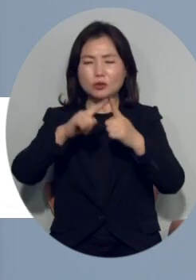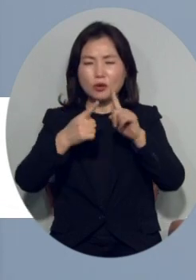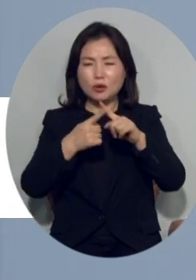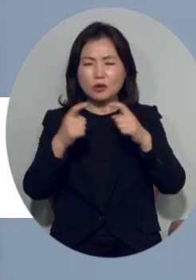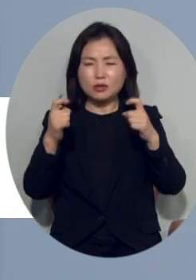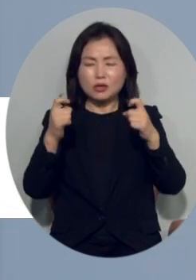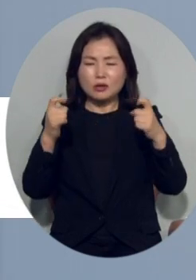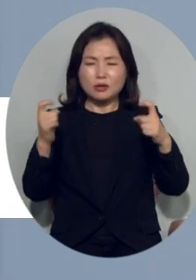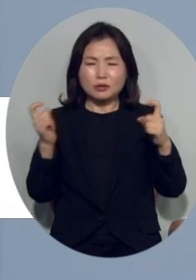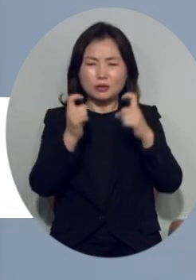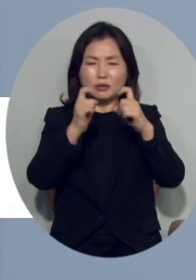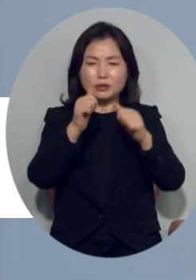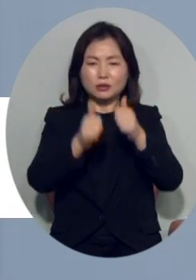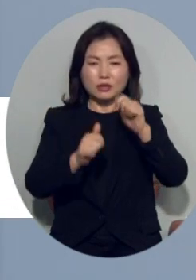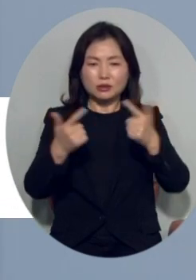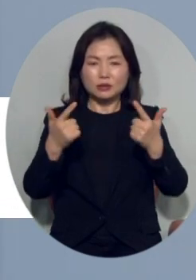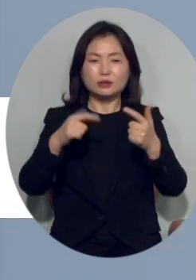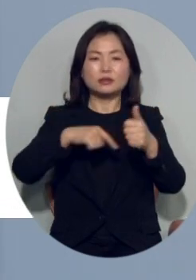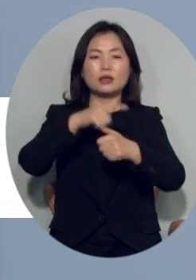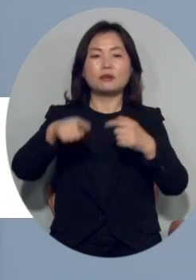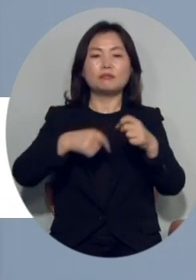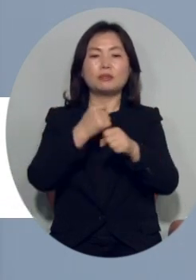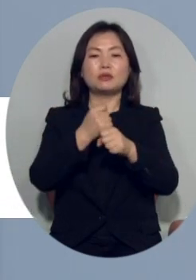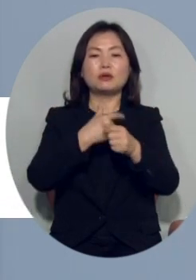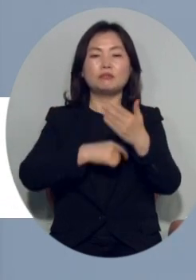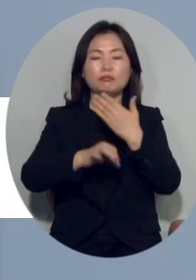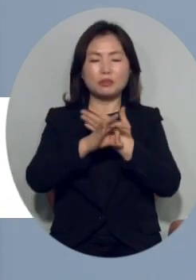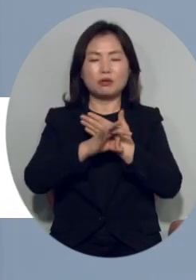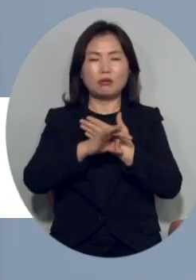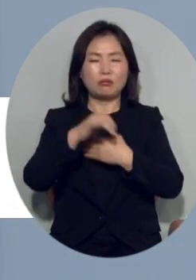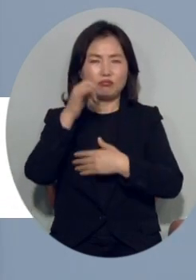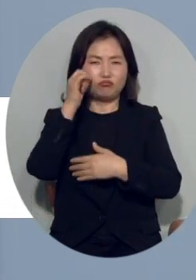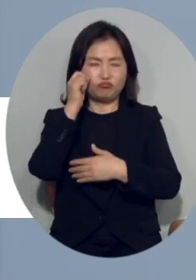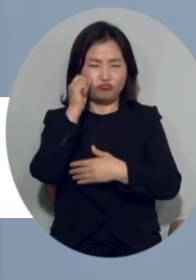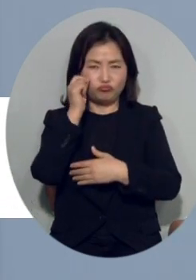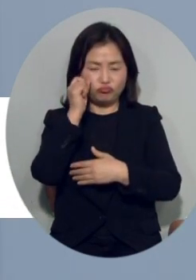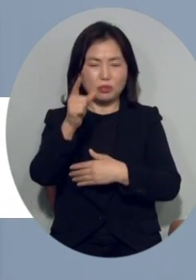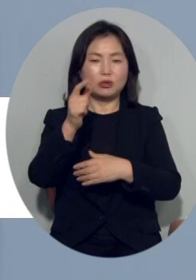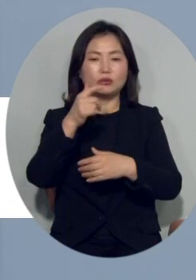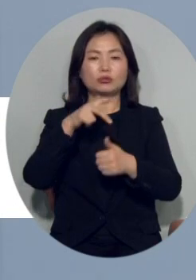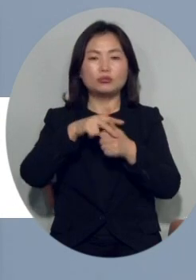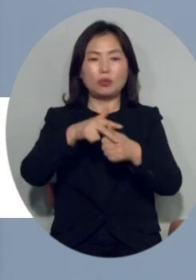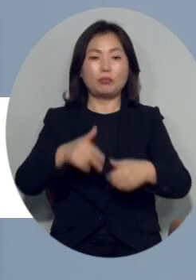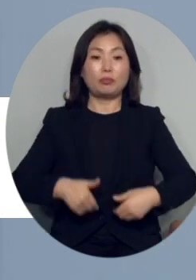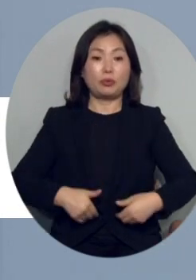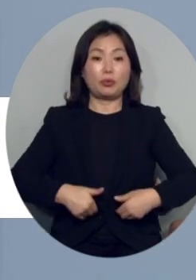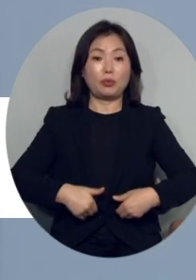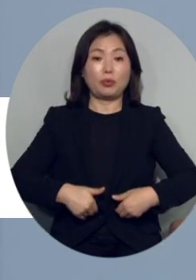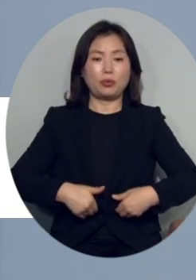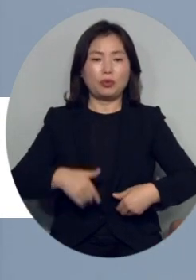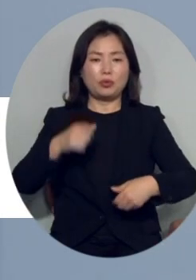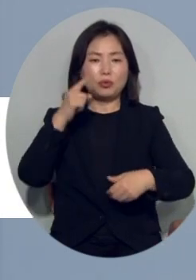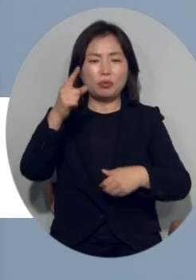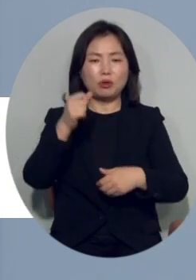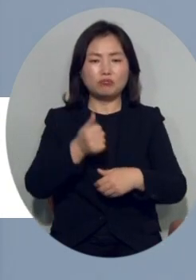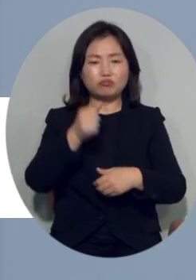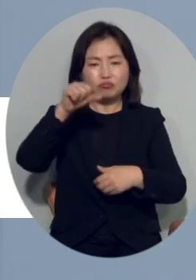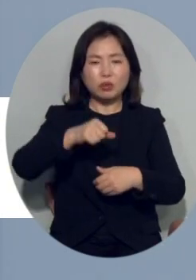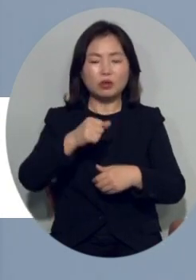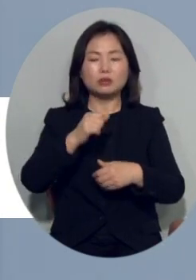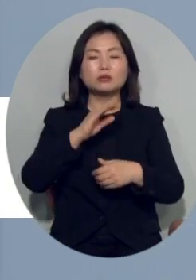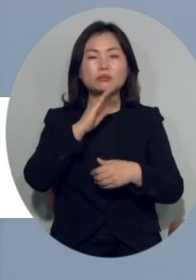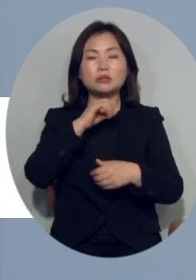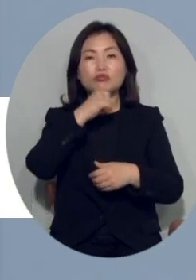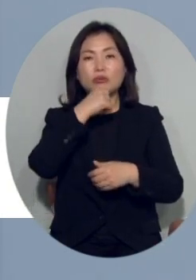싸우지 않는 사회 만들려면 유능한 후보가 필요할 것이고 그 유능함 여부는